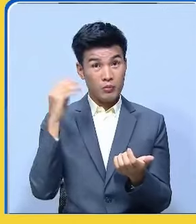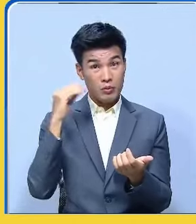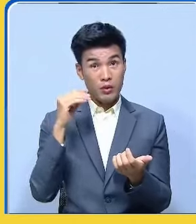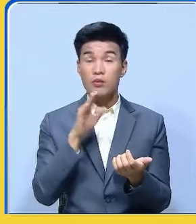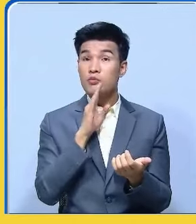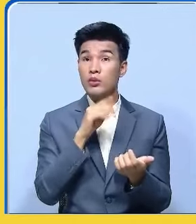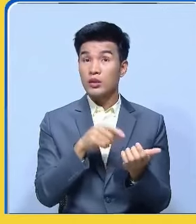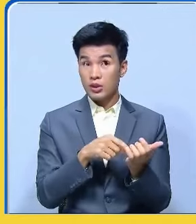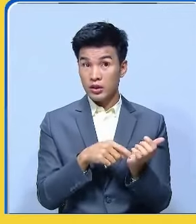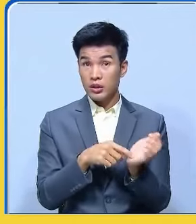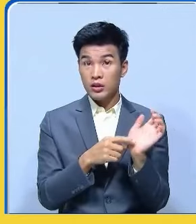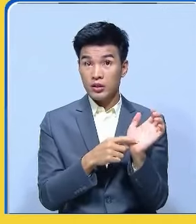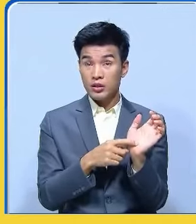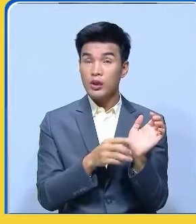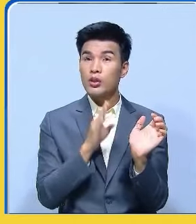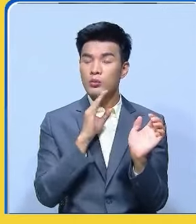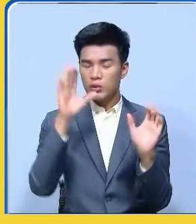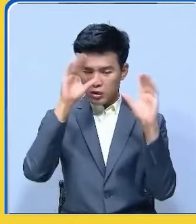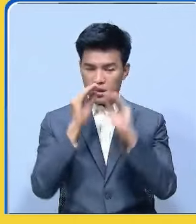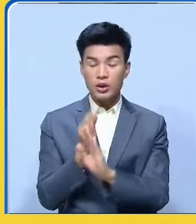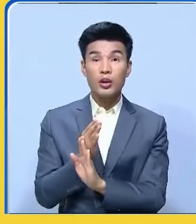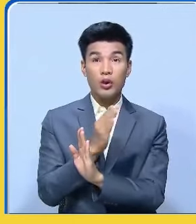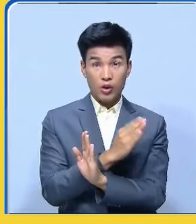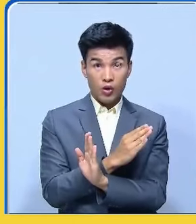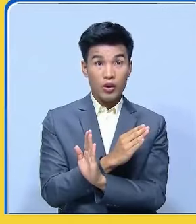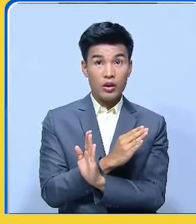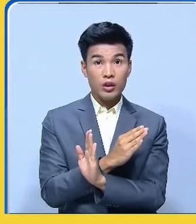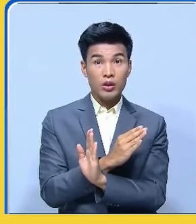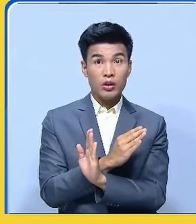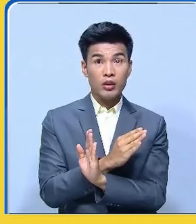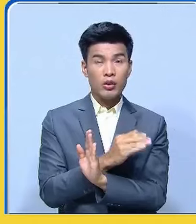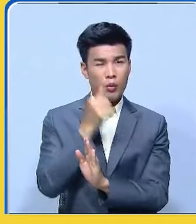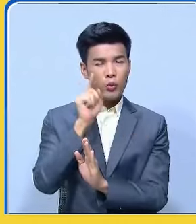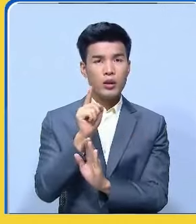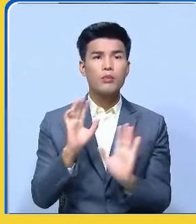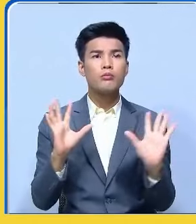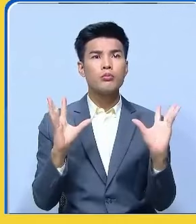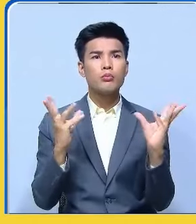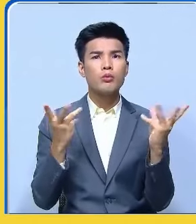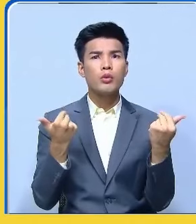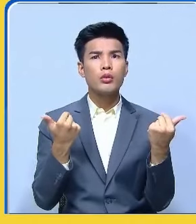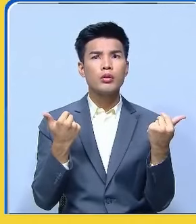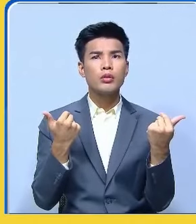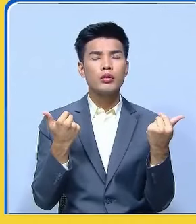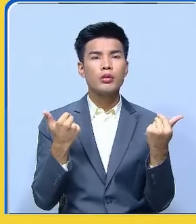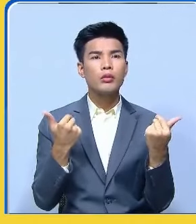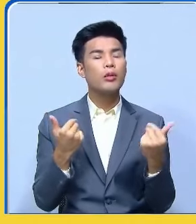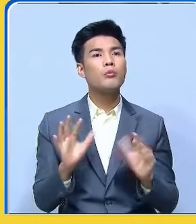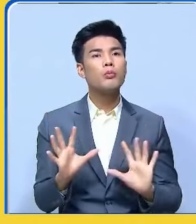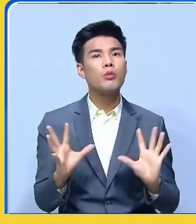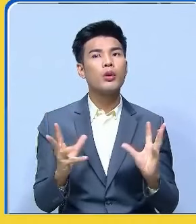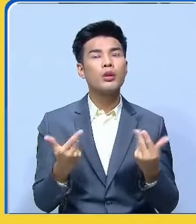ในเป๋าตังค์เนี่ยถ้าคืนก่อนวันที่จะวันสลากออกเนี่ยมันมักจะหมดแล้วหรือบางที 2-3 วันก่อนหน้าเนี่ยไม่เหลือแล้ว ค่ะ